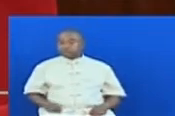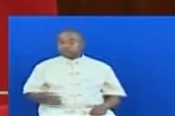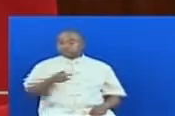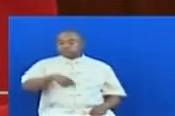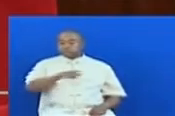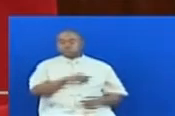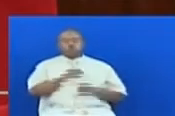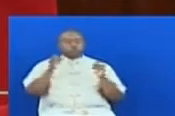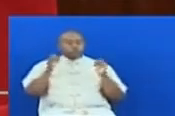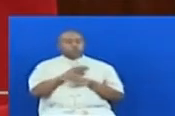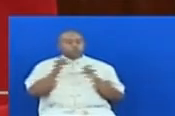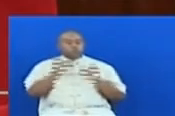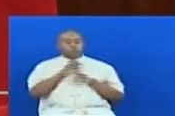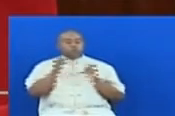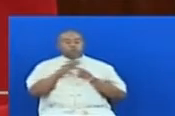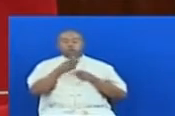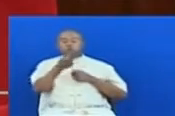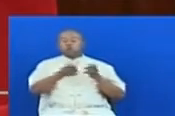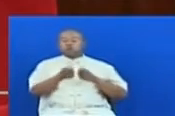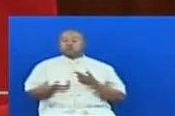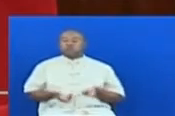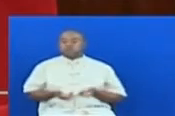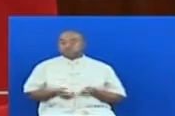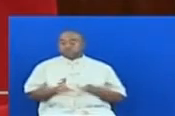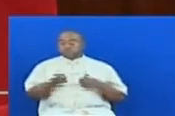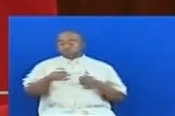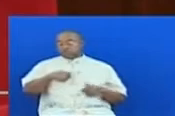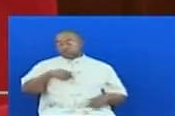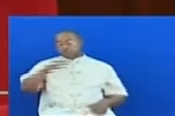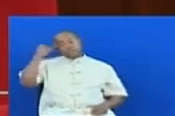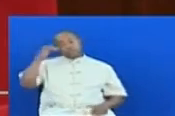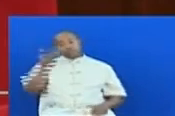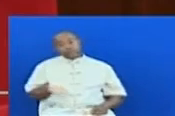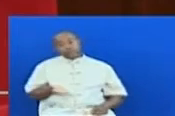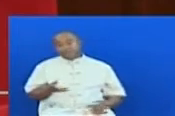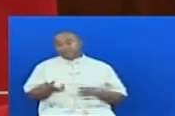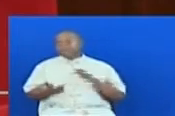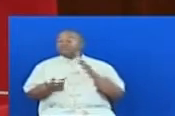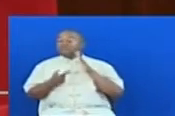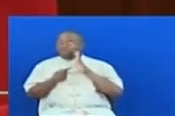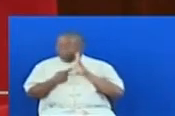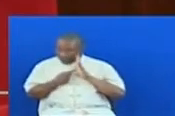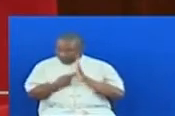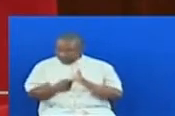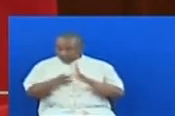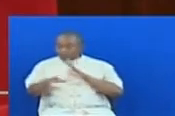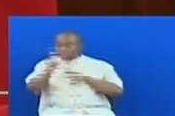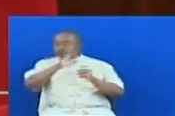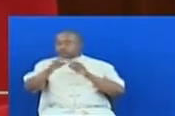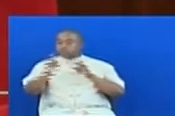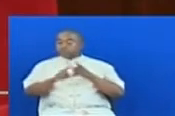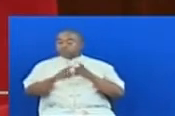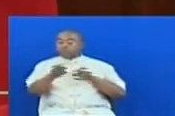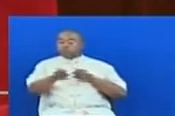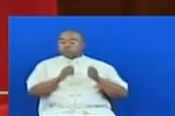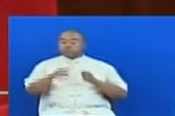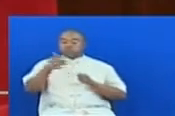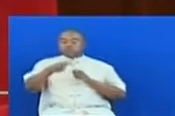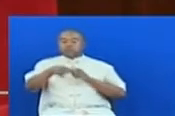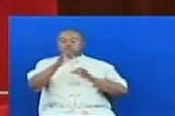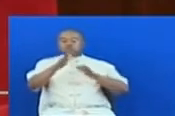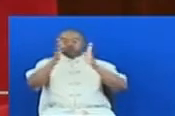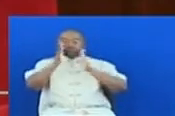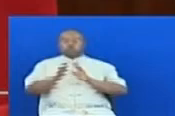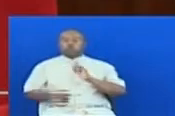sana wakurugenzi hapa, lakini nishauri watakapoteuliwa tena wakurugenzi baada ya uchaguzi mkuu, embu